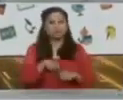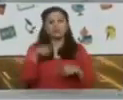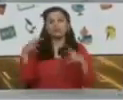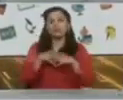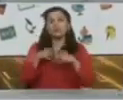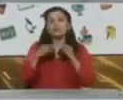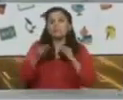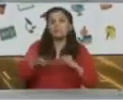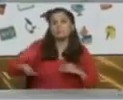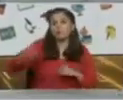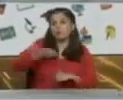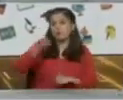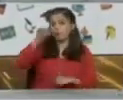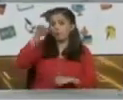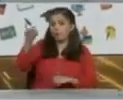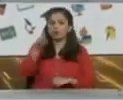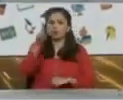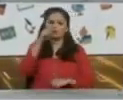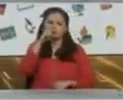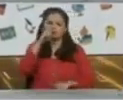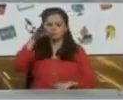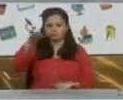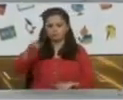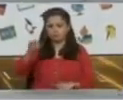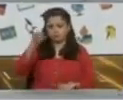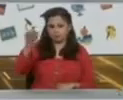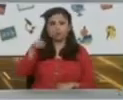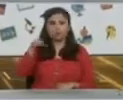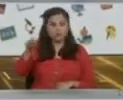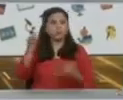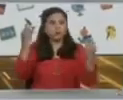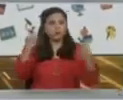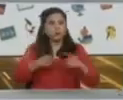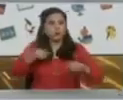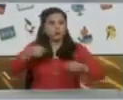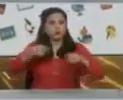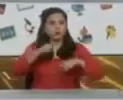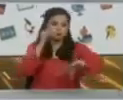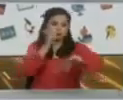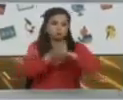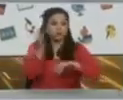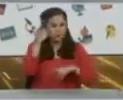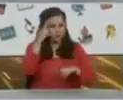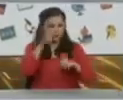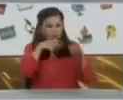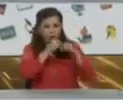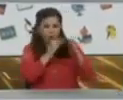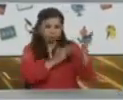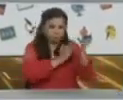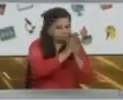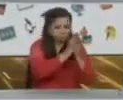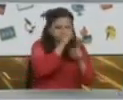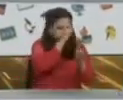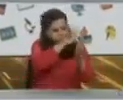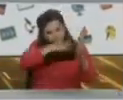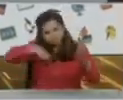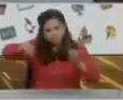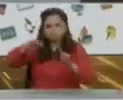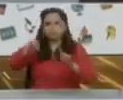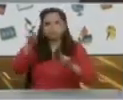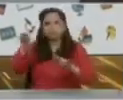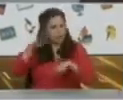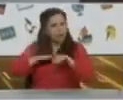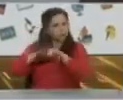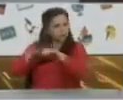एक बेटी जिसने स्टार्टअप शुरू किया है अपनी पूरी कैरियर छोड़ करके, तो उसने अपना अनुभव बताया, वो